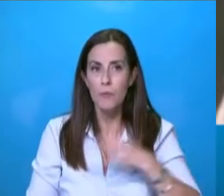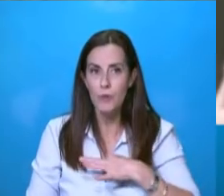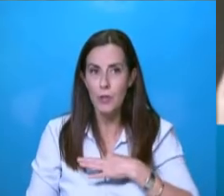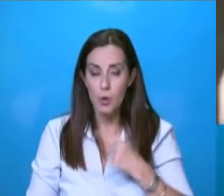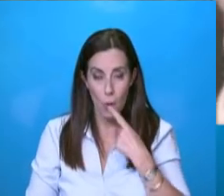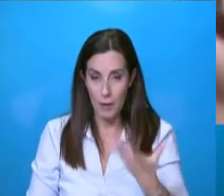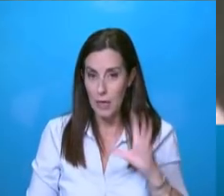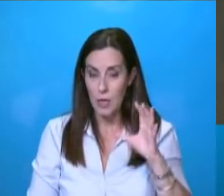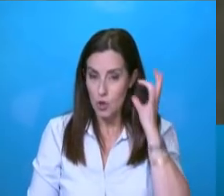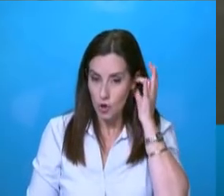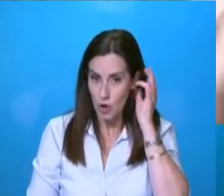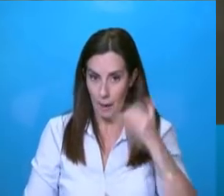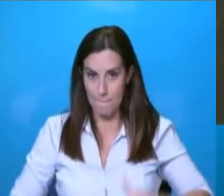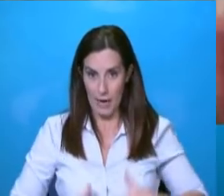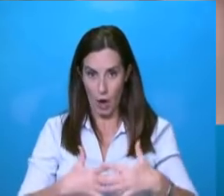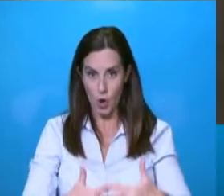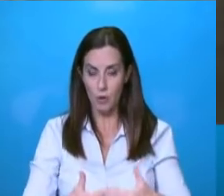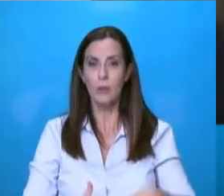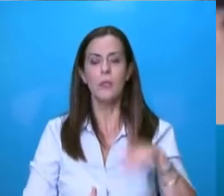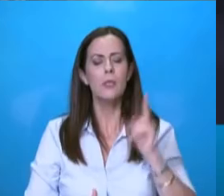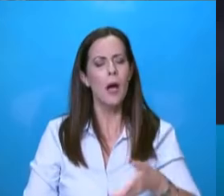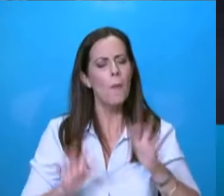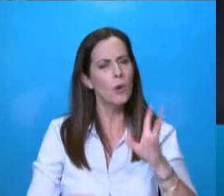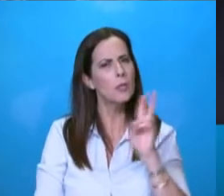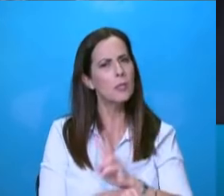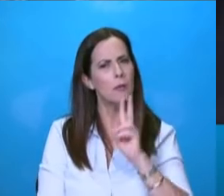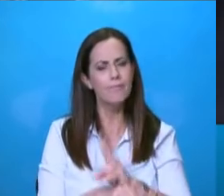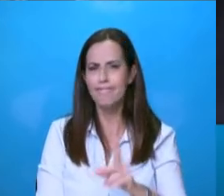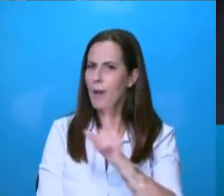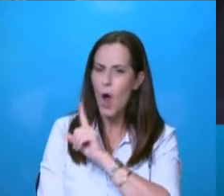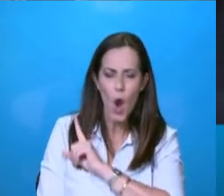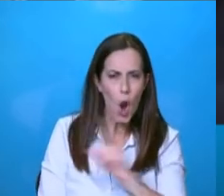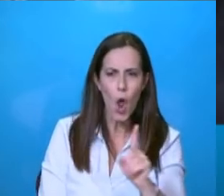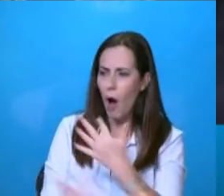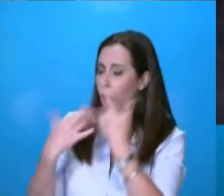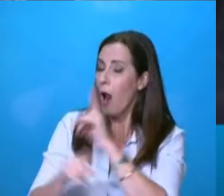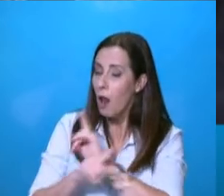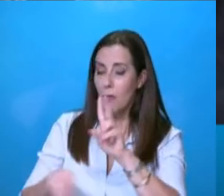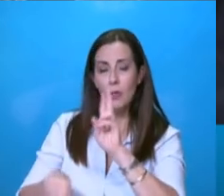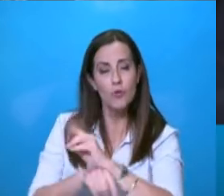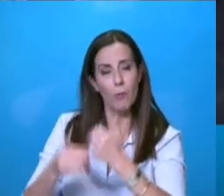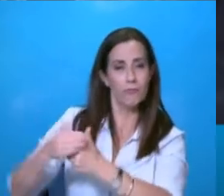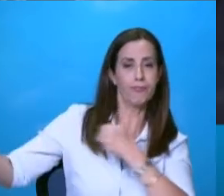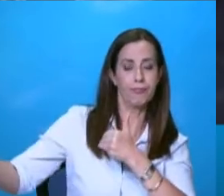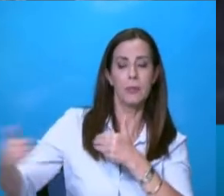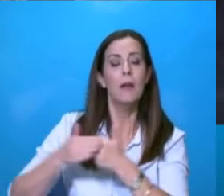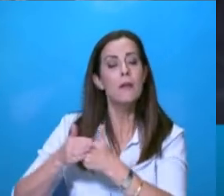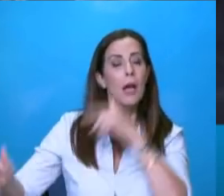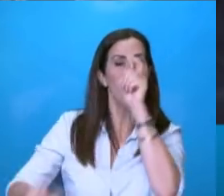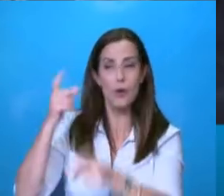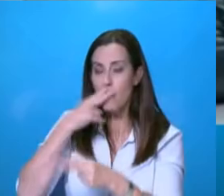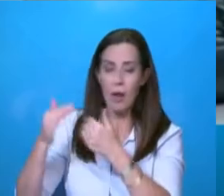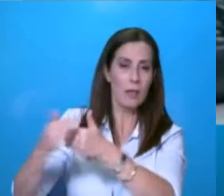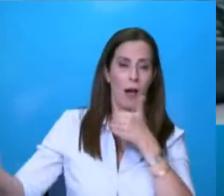המשמעות היא שאישה שהיא בהיריון צריכה מאוד להיזהר, לא להיות חשופה לעישון סביבתי, להתרחק מאנשים